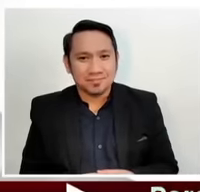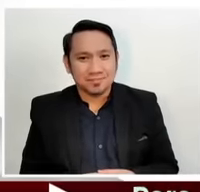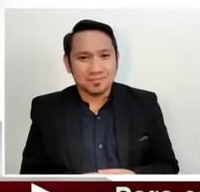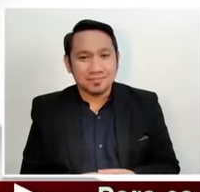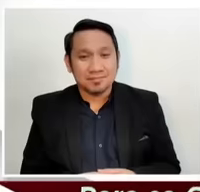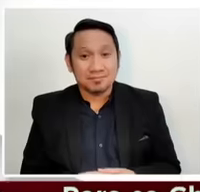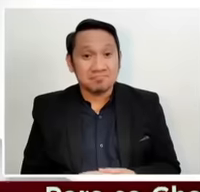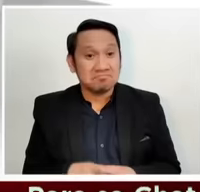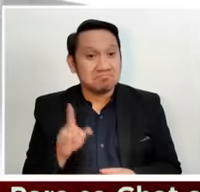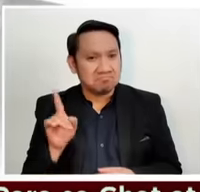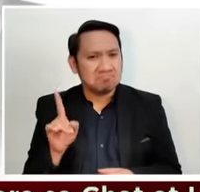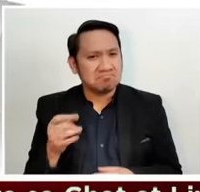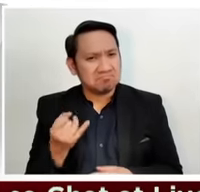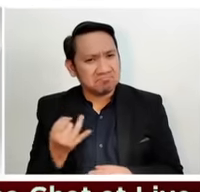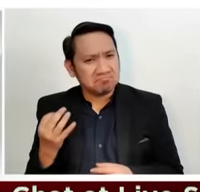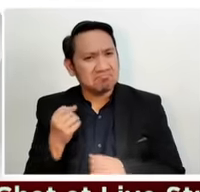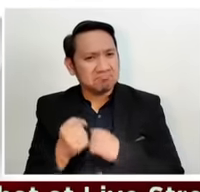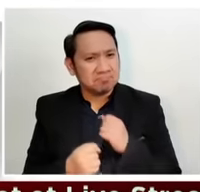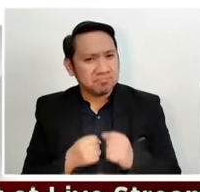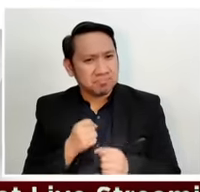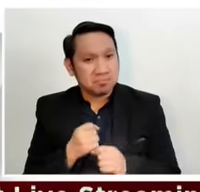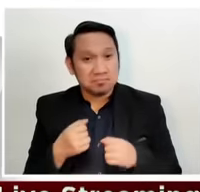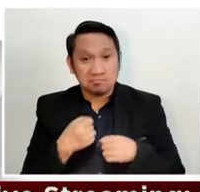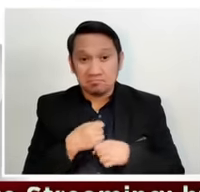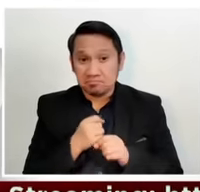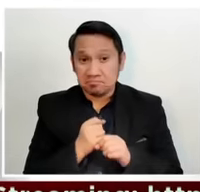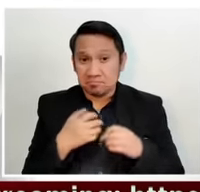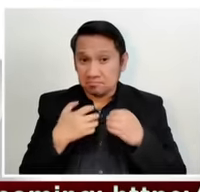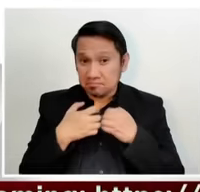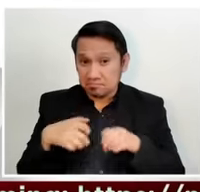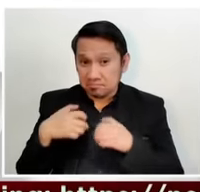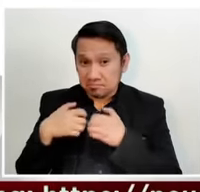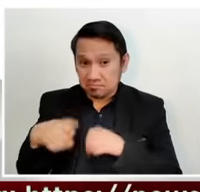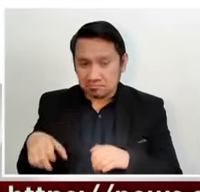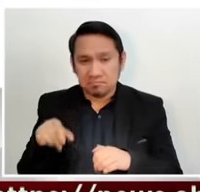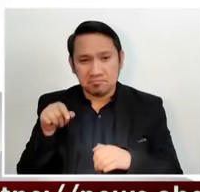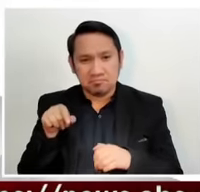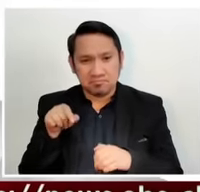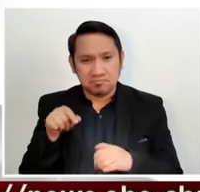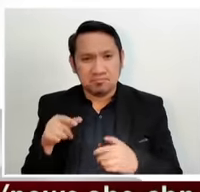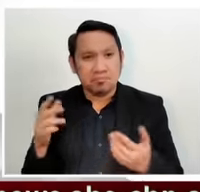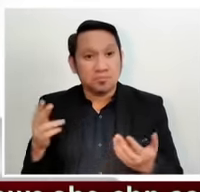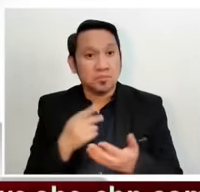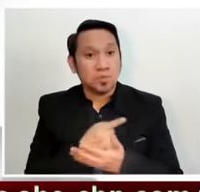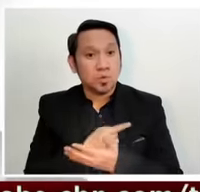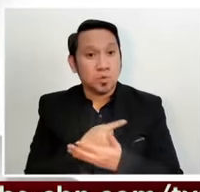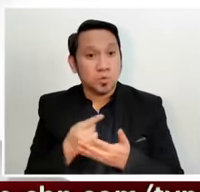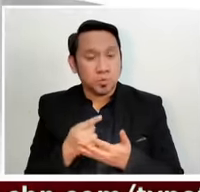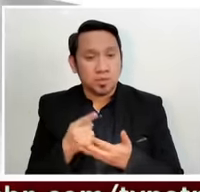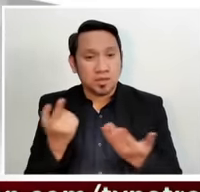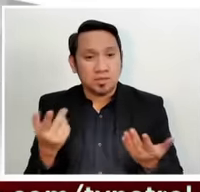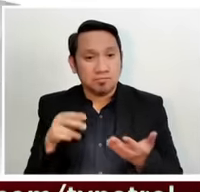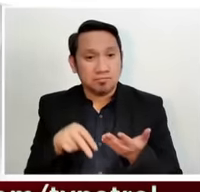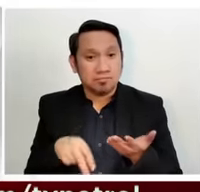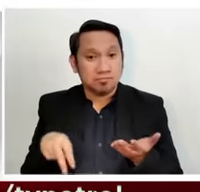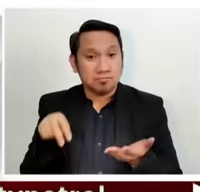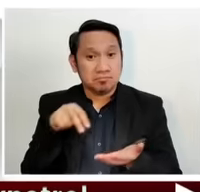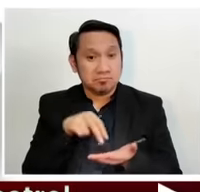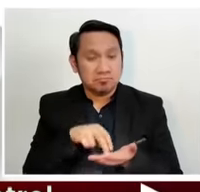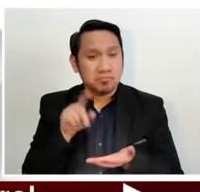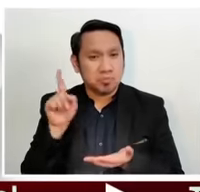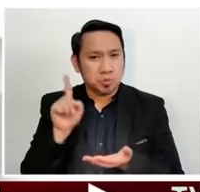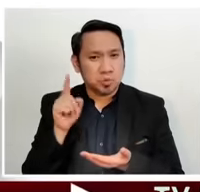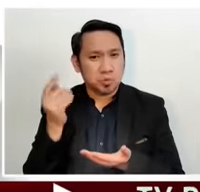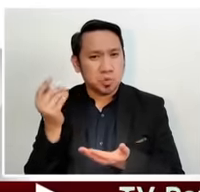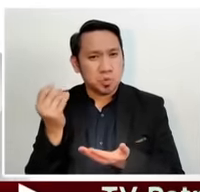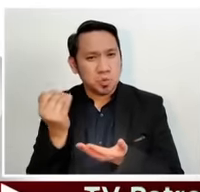3 taon nang gumagawa ng Easter egg si Marlon Mendoza tuwing sasapit ang Linggo ng muling pagkabuhay. Siya mismo ang